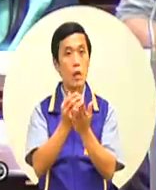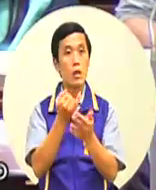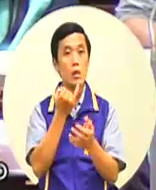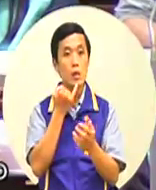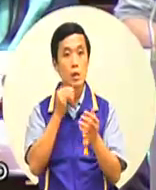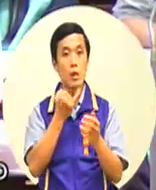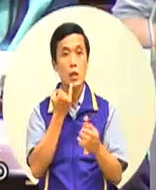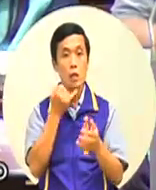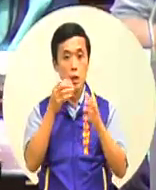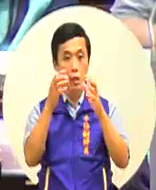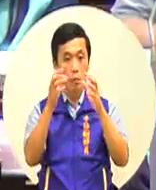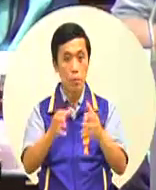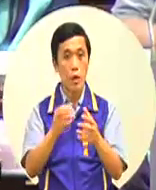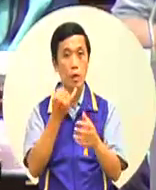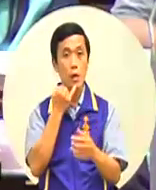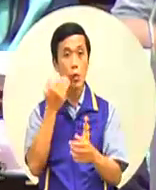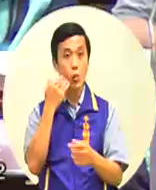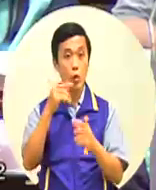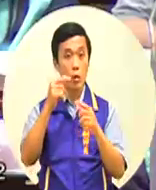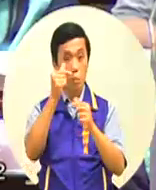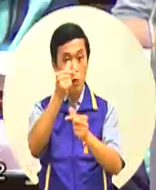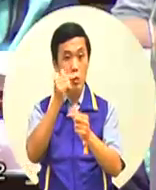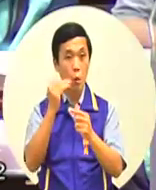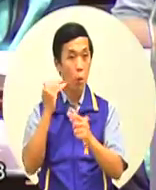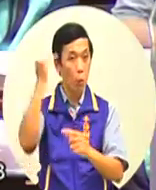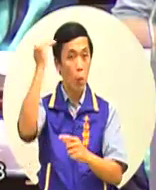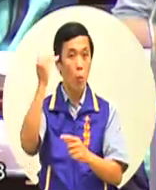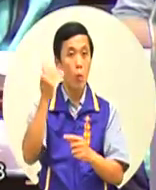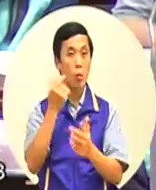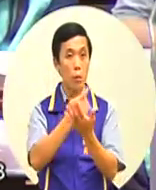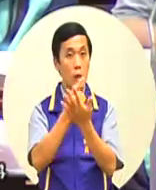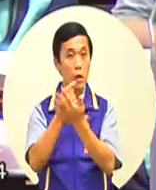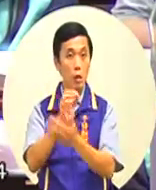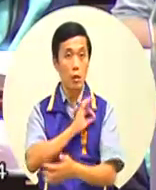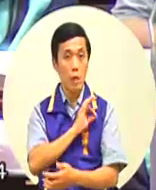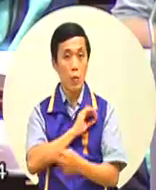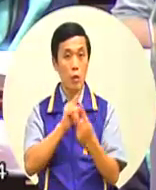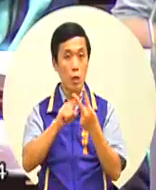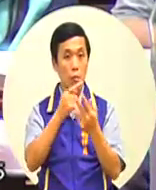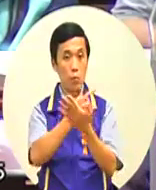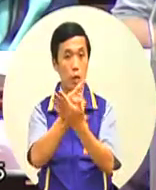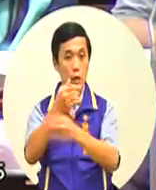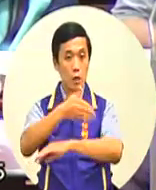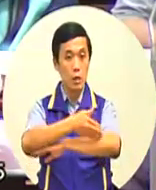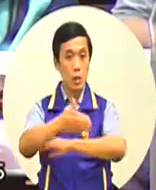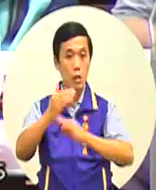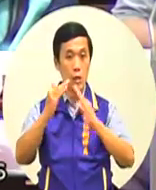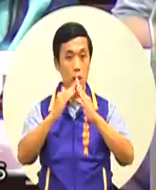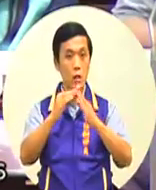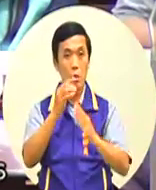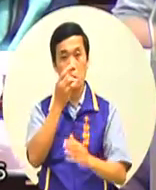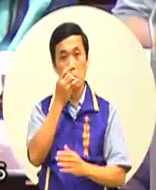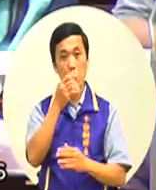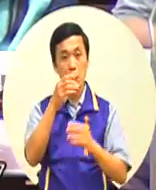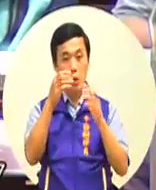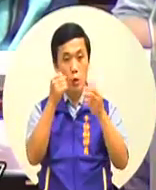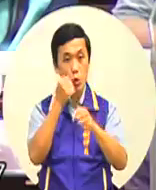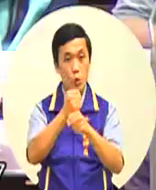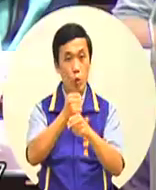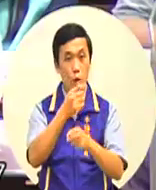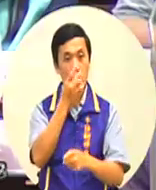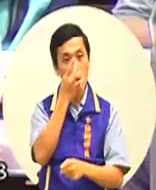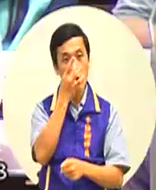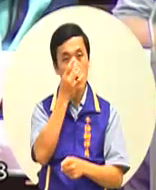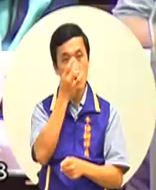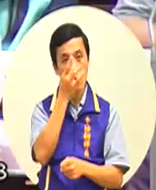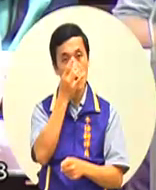们才来推，要不然定得很高，如果每一个单位、每一个县市都做不到，那其实也枉费了。也枉费了我